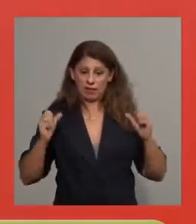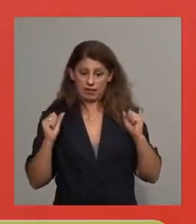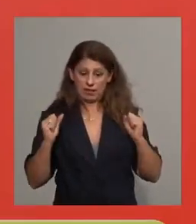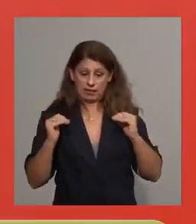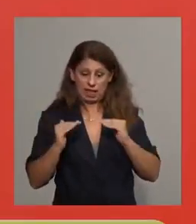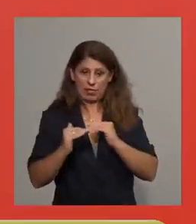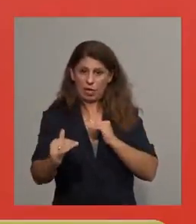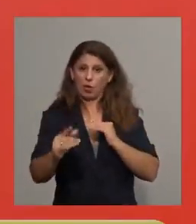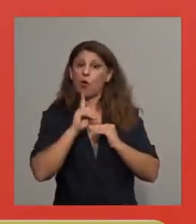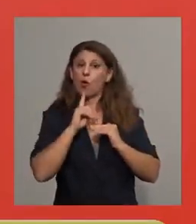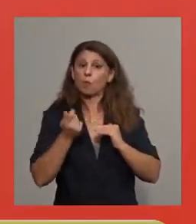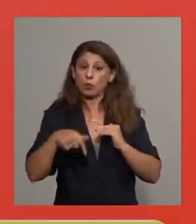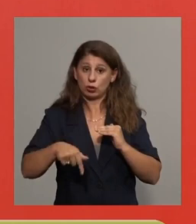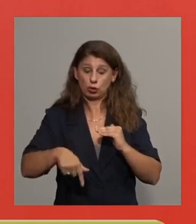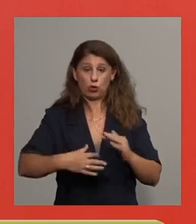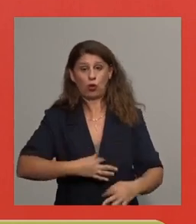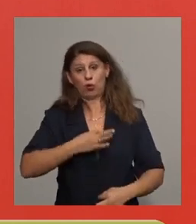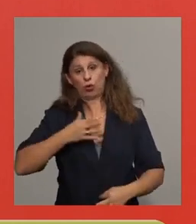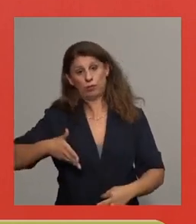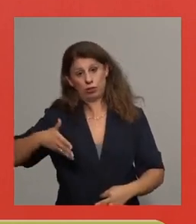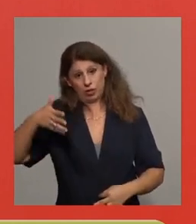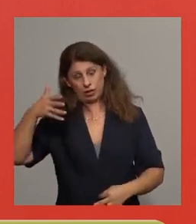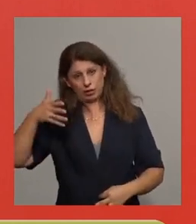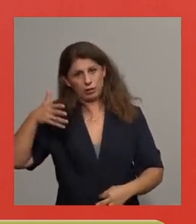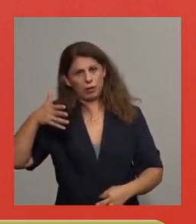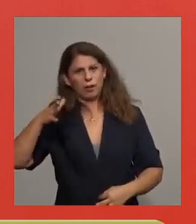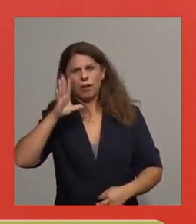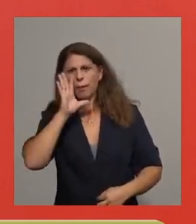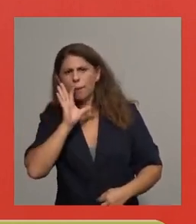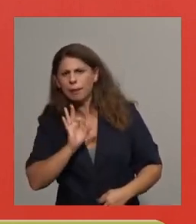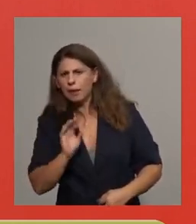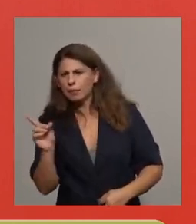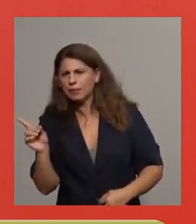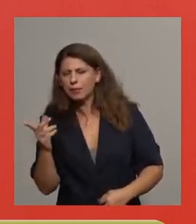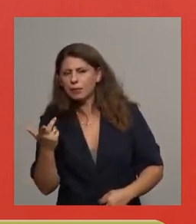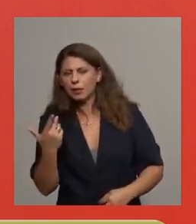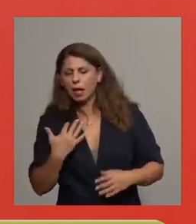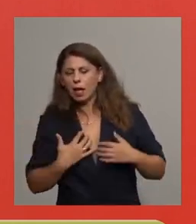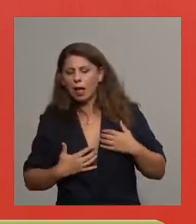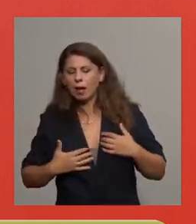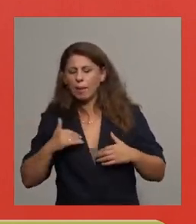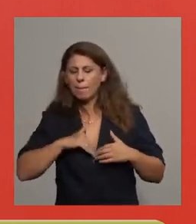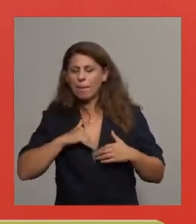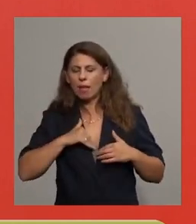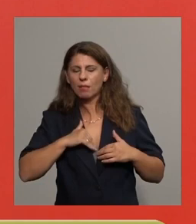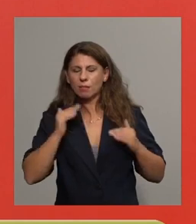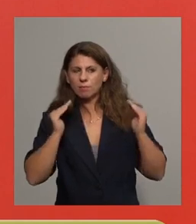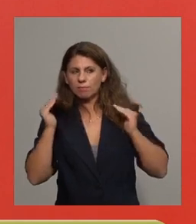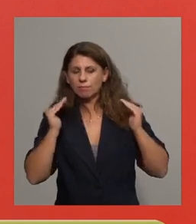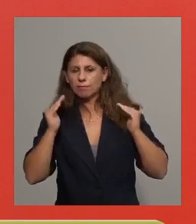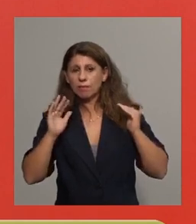σταθερότητας, όπως κάνει τώρα ο κύριος Μητσοτάκης, στην πραγματικότητα ανησυχούν μην τυχόν